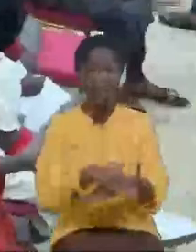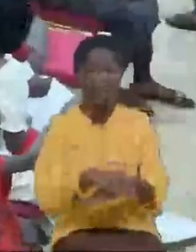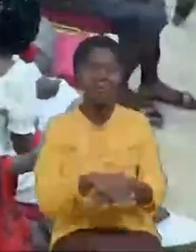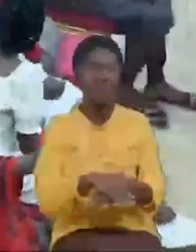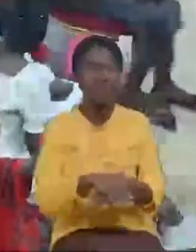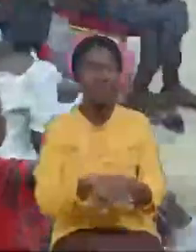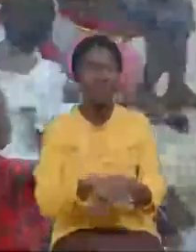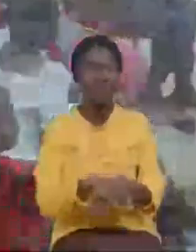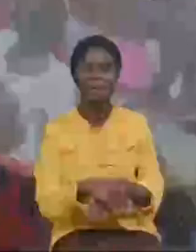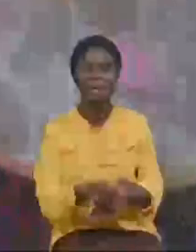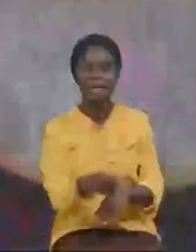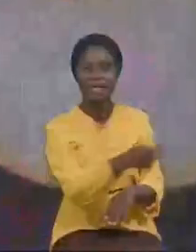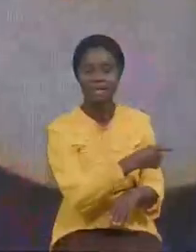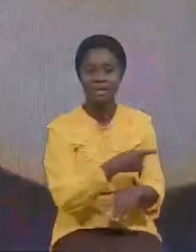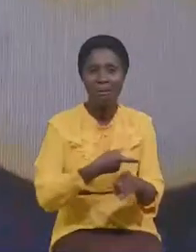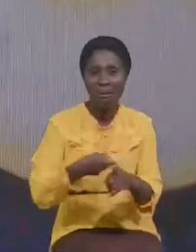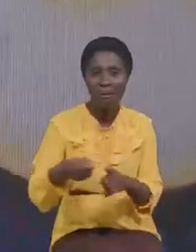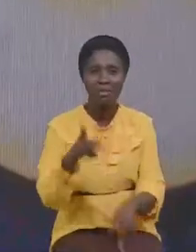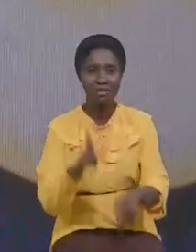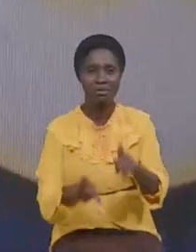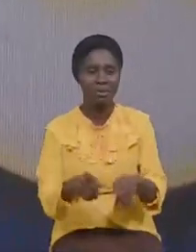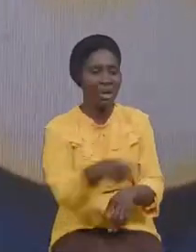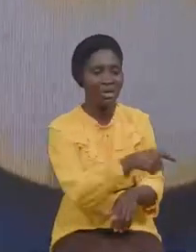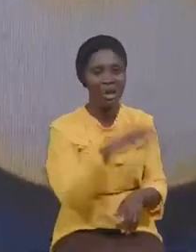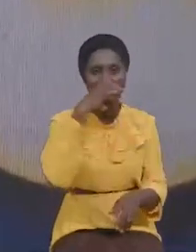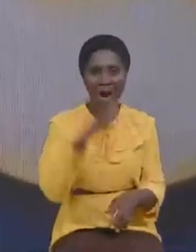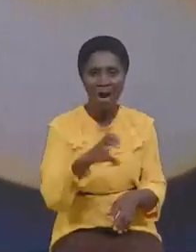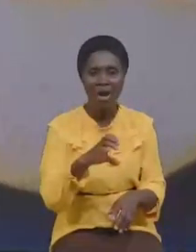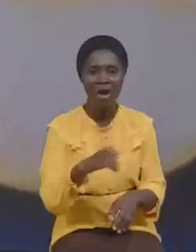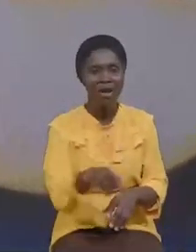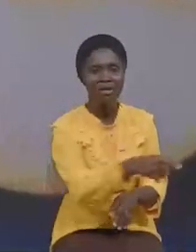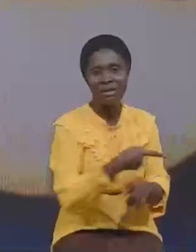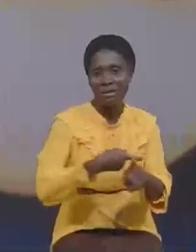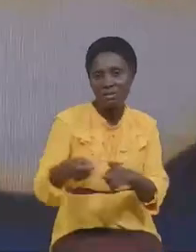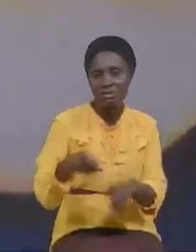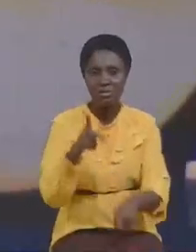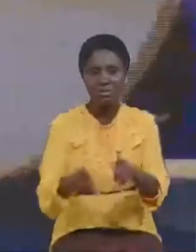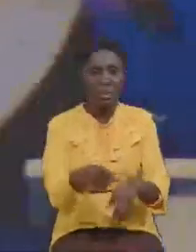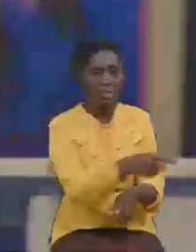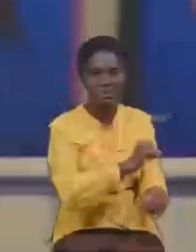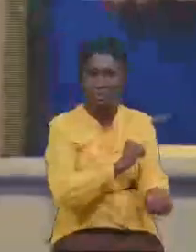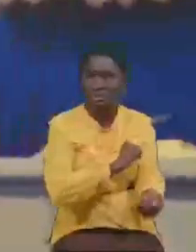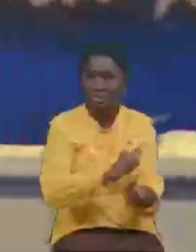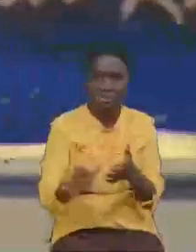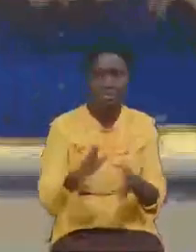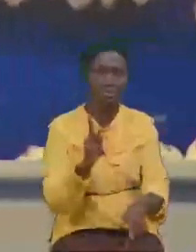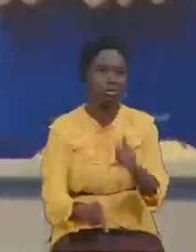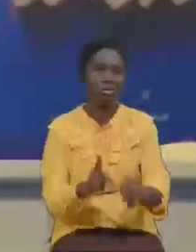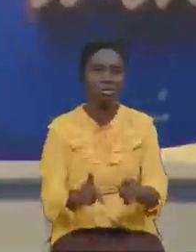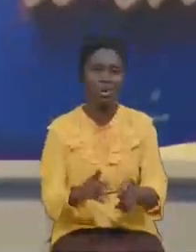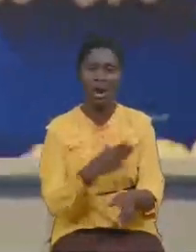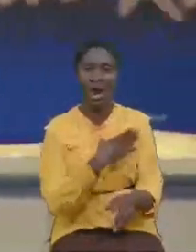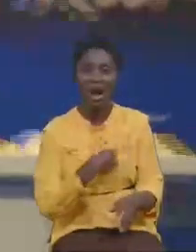Ce sont les royaumes terrestres. Ce royaume terrestre fait mal aux gens, détruit les gens, ruine les